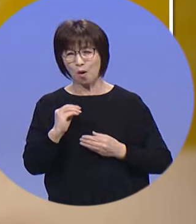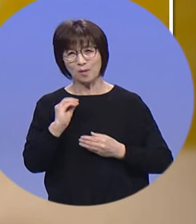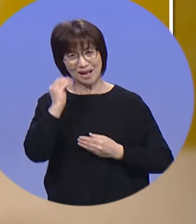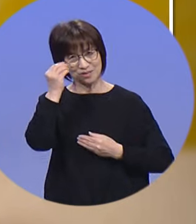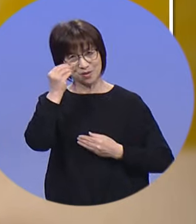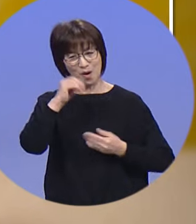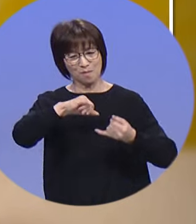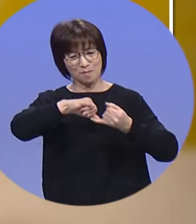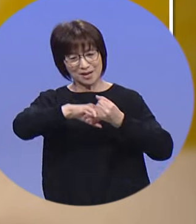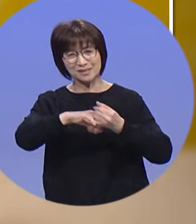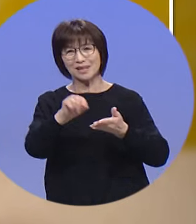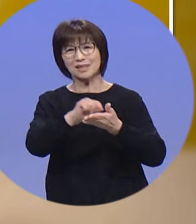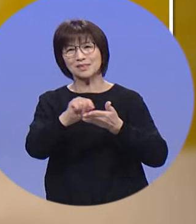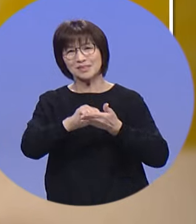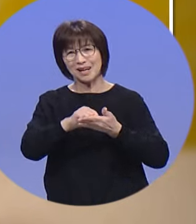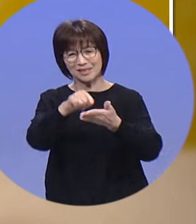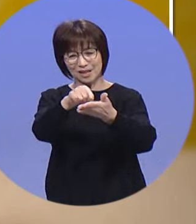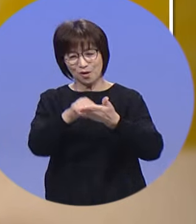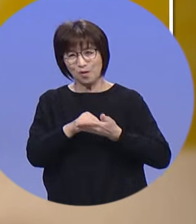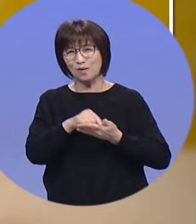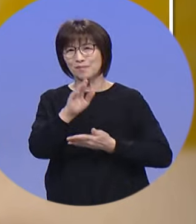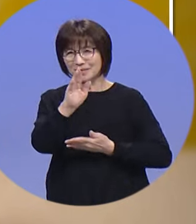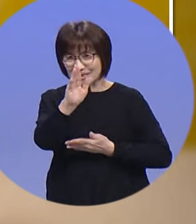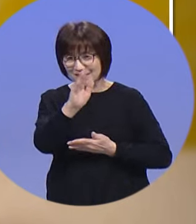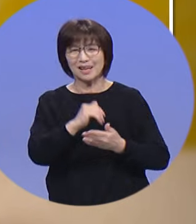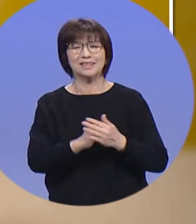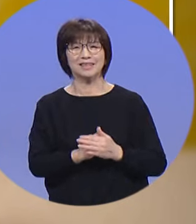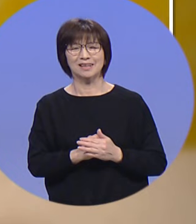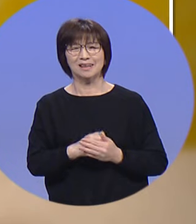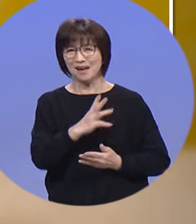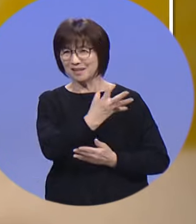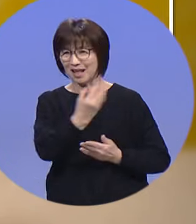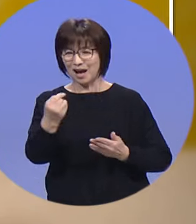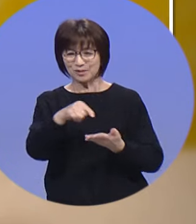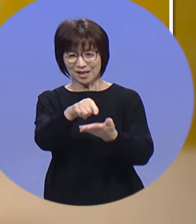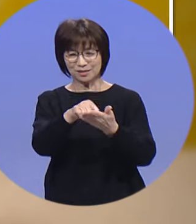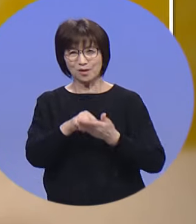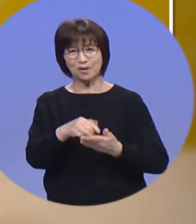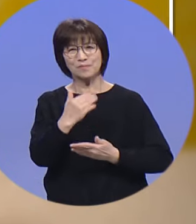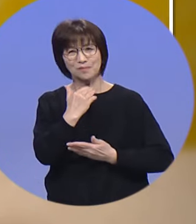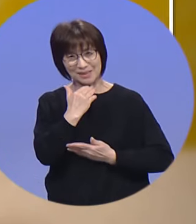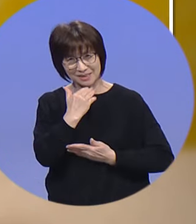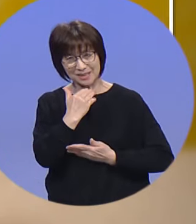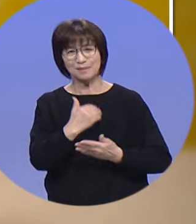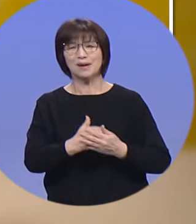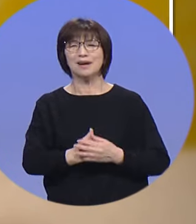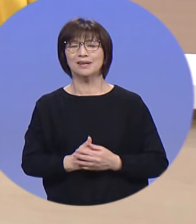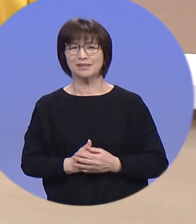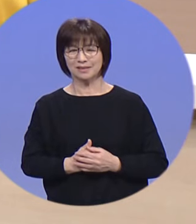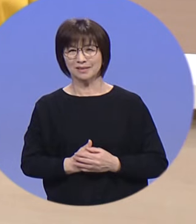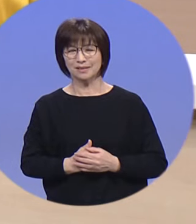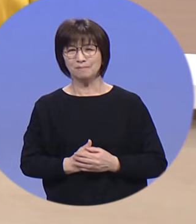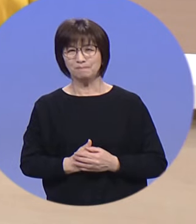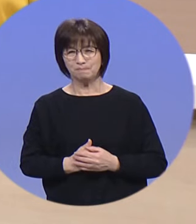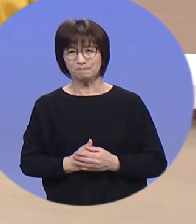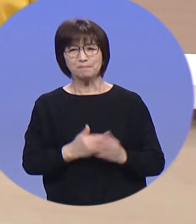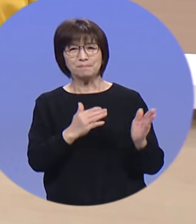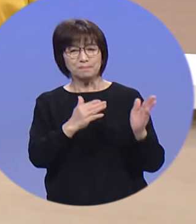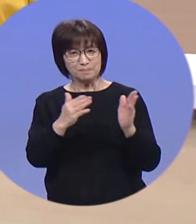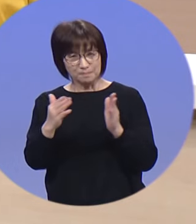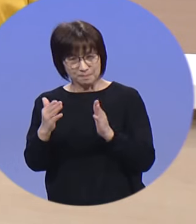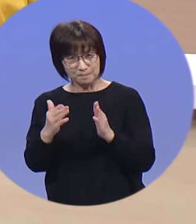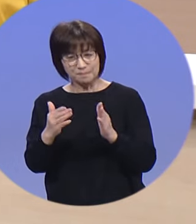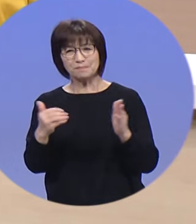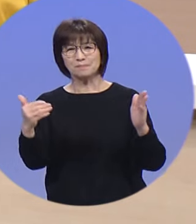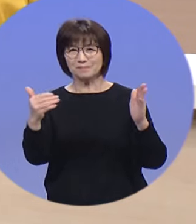想を必ずお書き添えの上ご応募ください。たくさんのご応募お待ちしています。さて、そろ